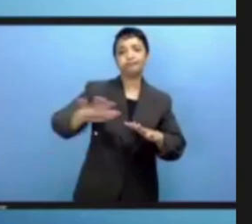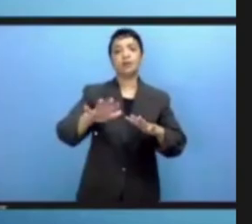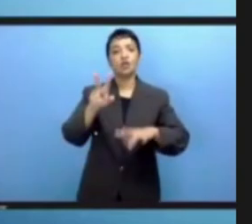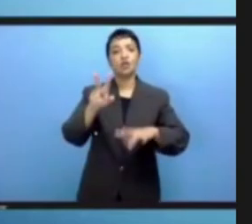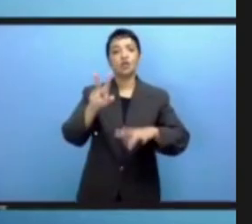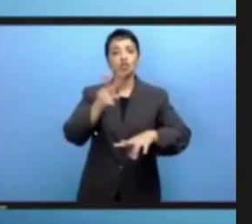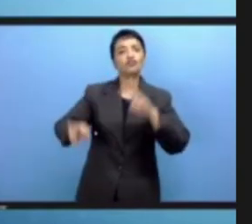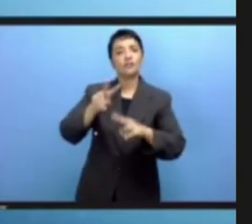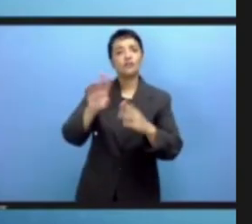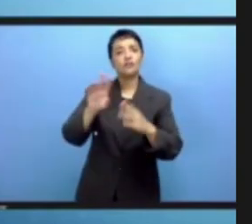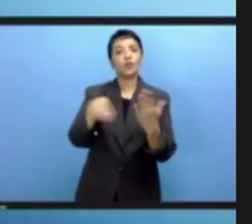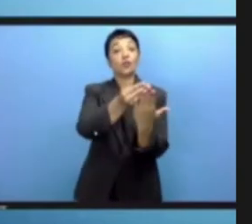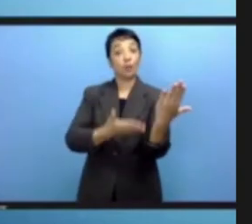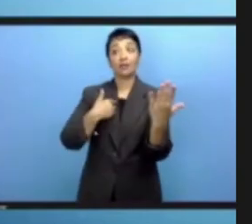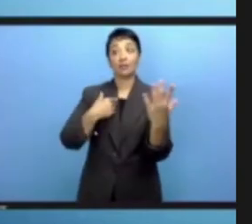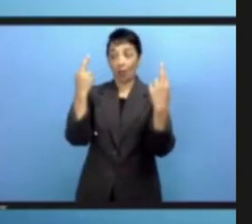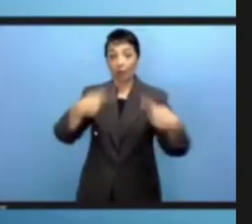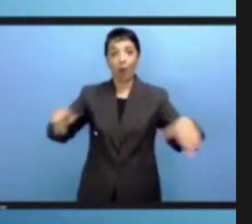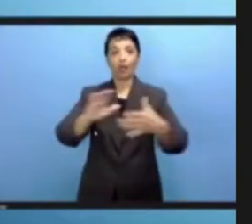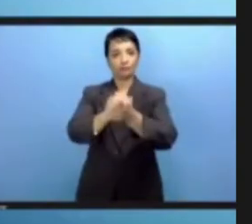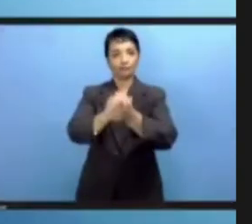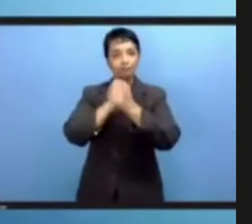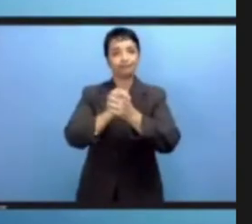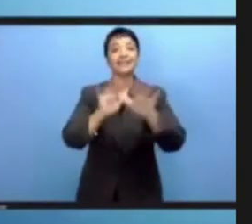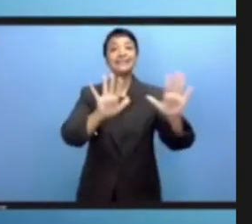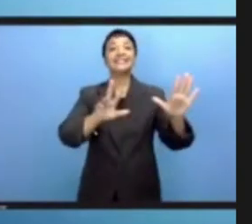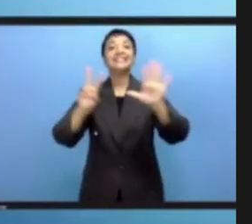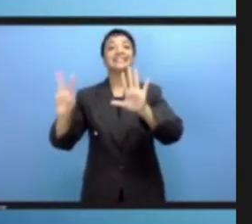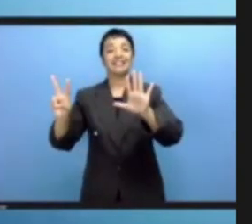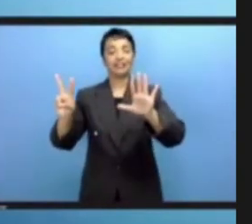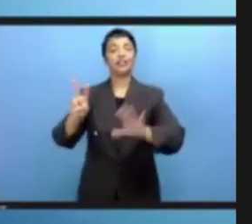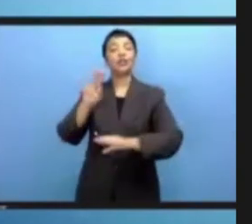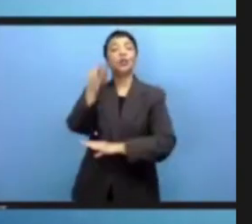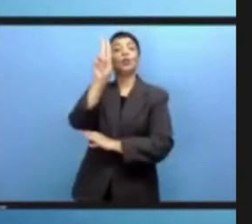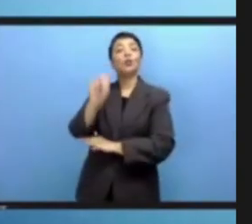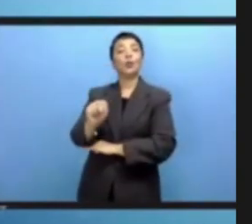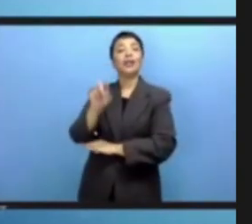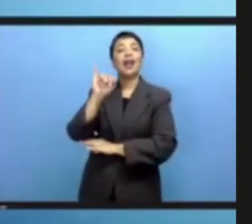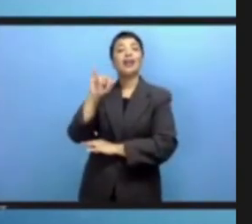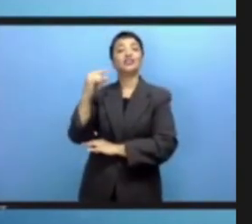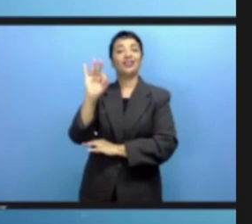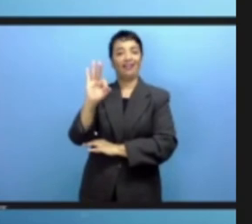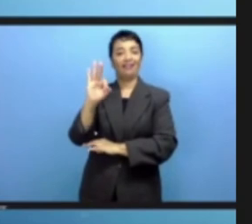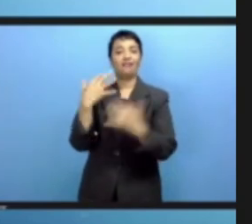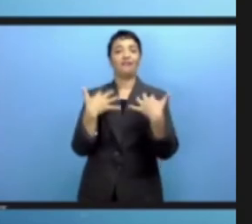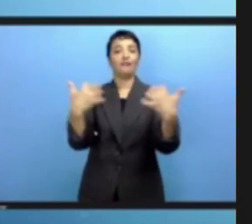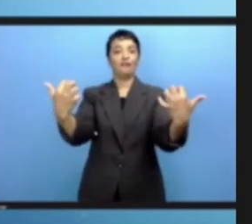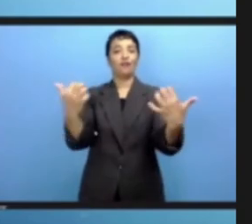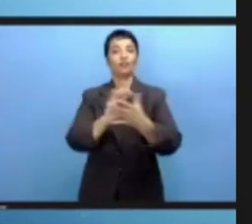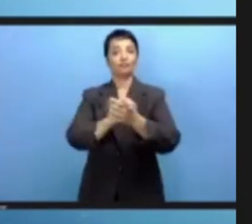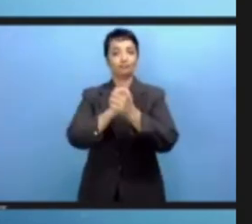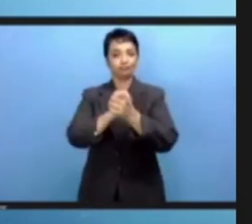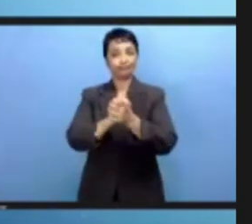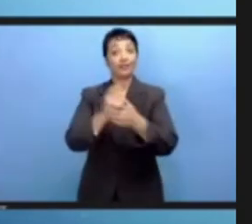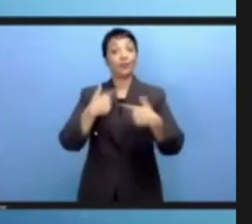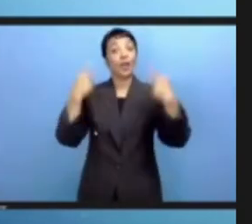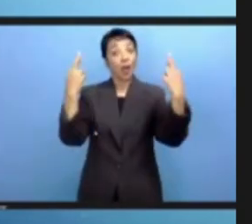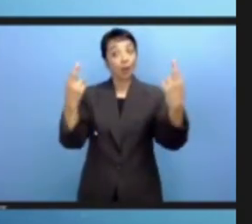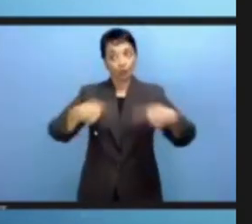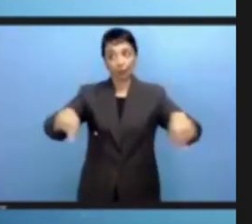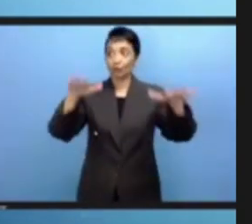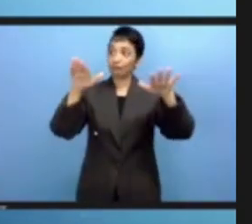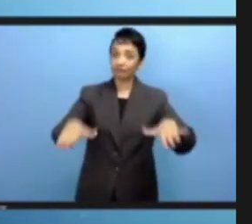les délibérations de ce forum et je vous souhaite des délibérations fructueuses à l'occasion de ce forum sur la